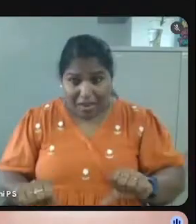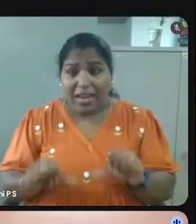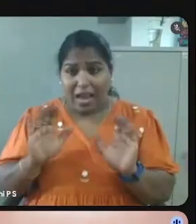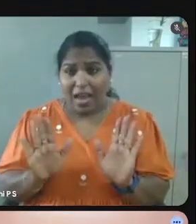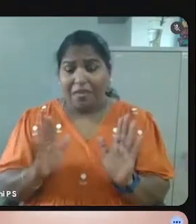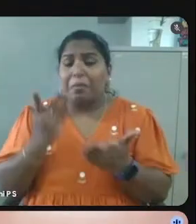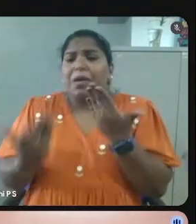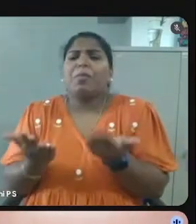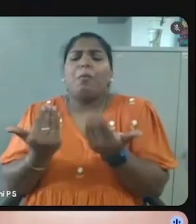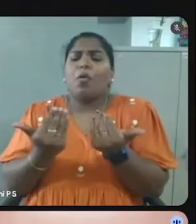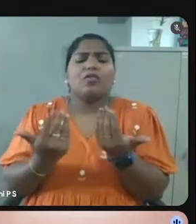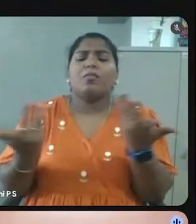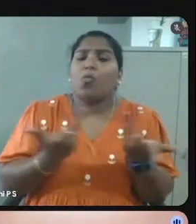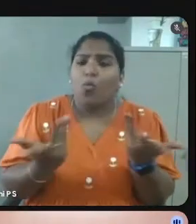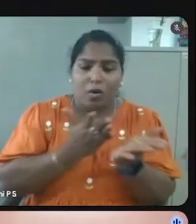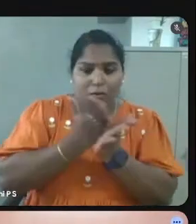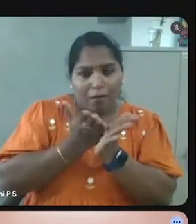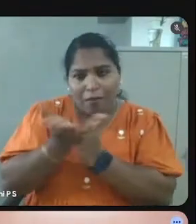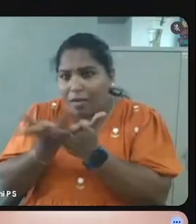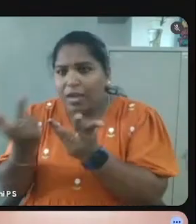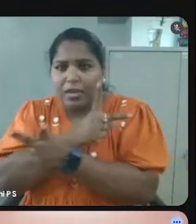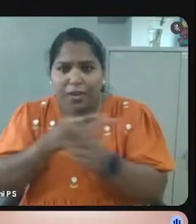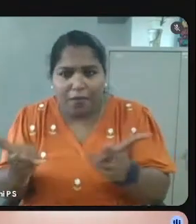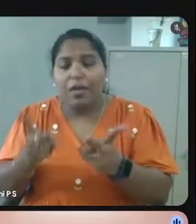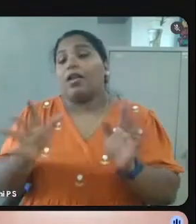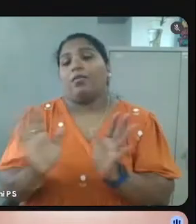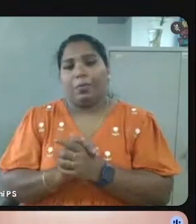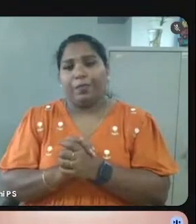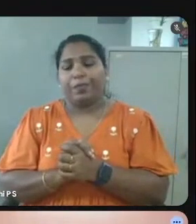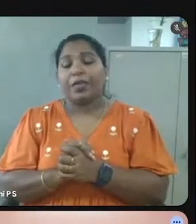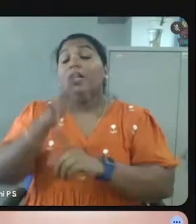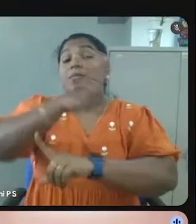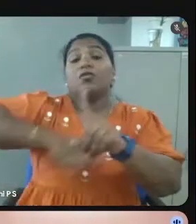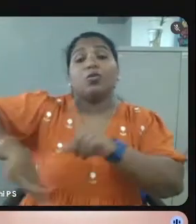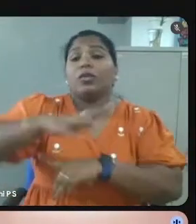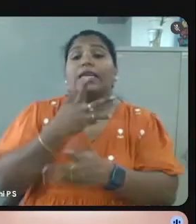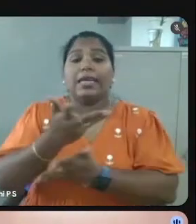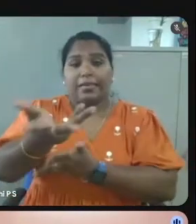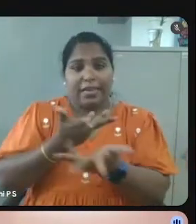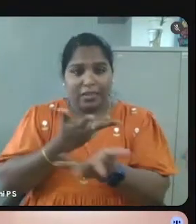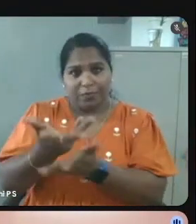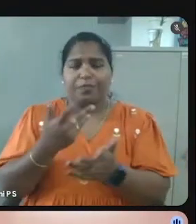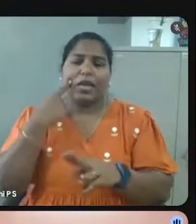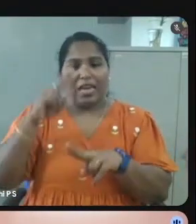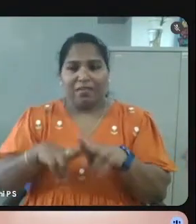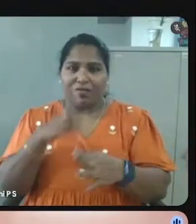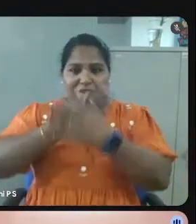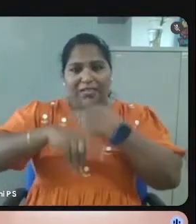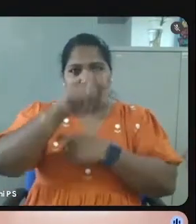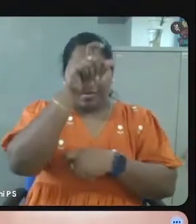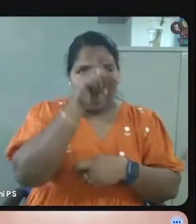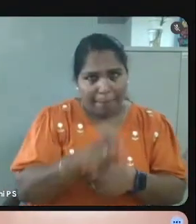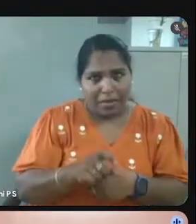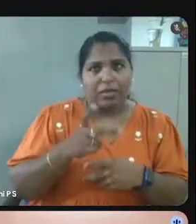ആകാൻ സാധിക്കും എന്ന് ഓക്യുപേഷണൽ തെറപ്പിസ്റ്റ് ഇവാലുവേറ്റ് ചെയ്യും. സോഷ്യൽ ഇന്ററാക്ഷൻ, ഒരു ഡിസബിലിറ്റി വ്യക്തി നോർമൽ